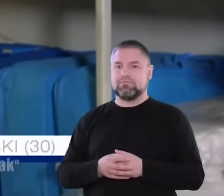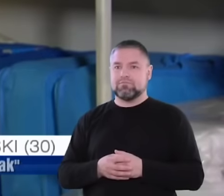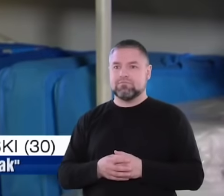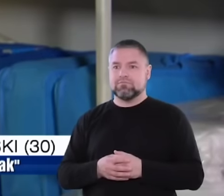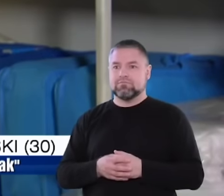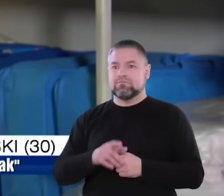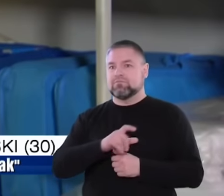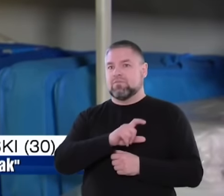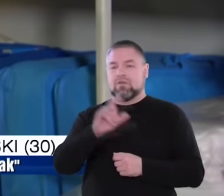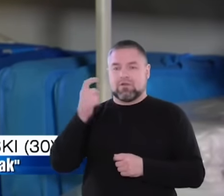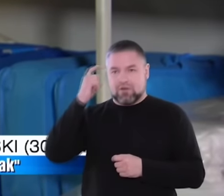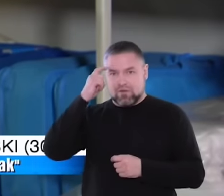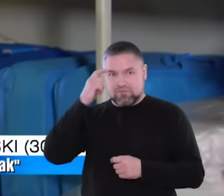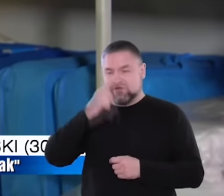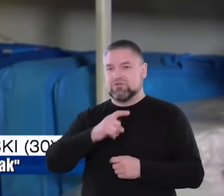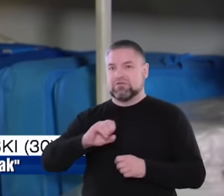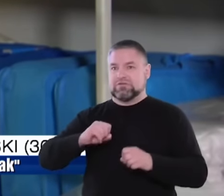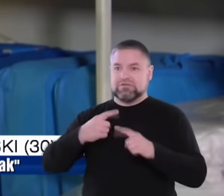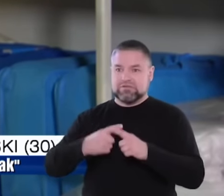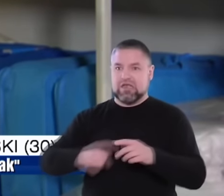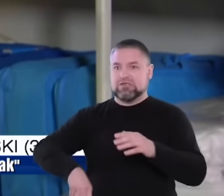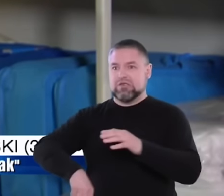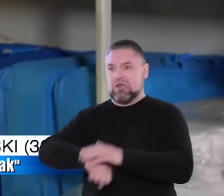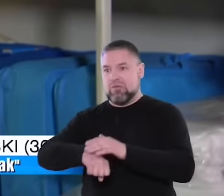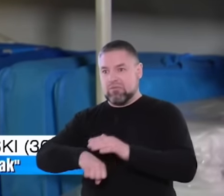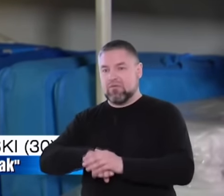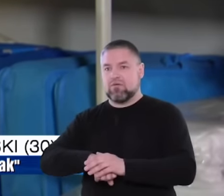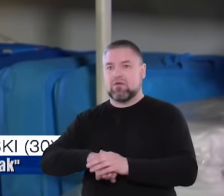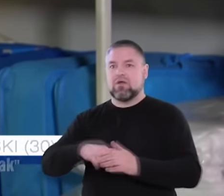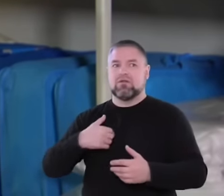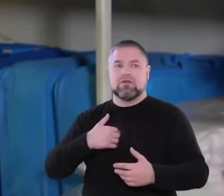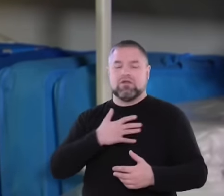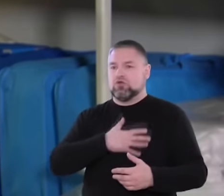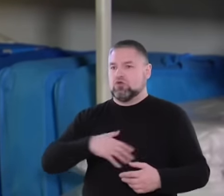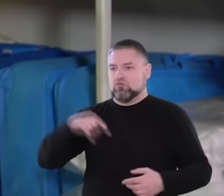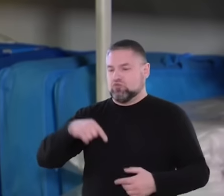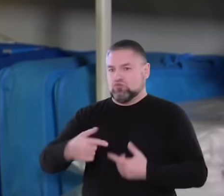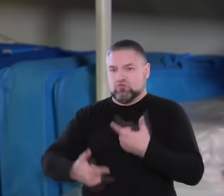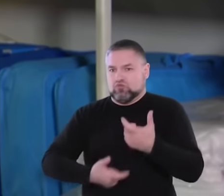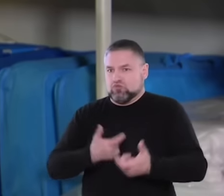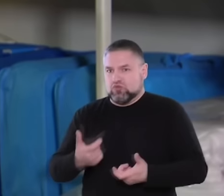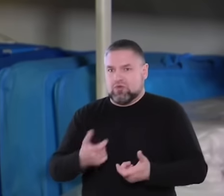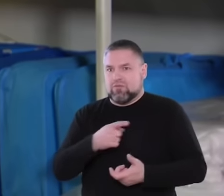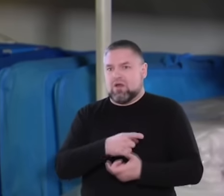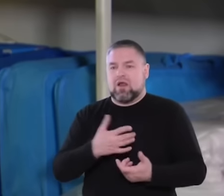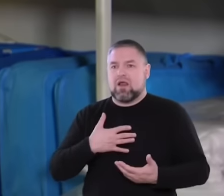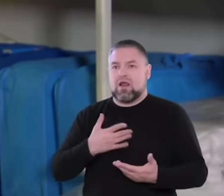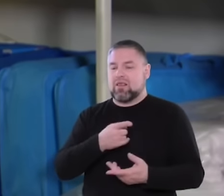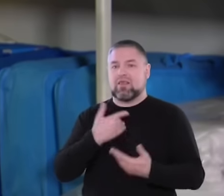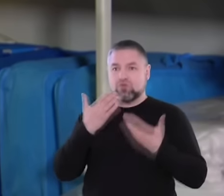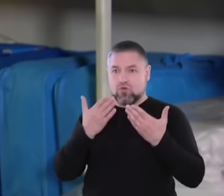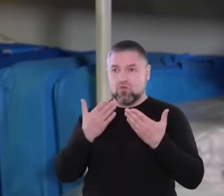Debilgada cały czas o bzykaniu, chlaniu i piłce. W ogóle wkurza mnie to, że muszę pracować w takim miejscu, ale jak mi się za bardzo uczyć